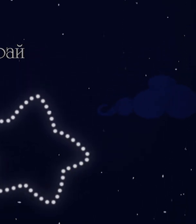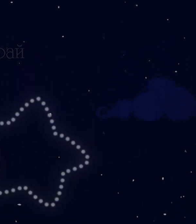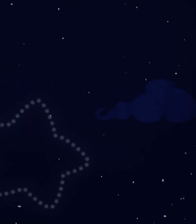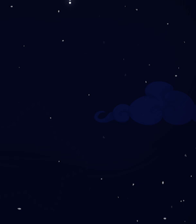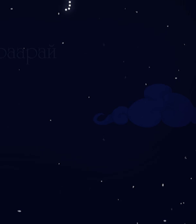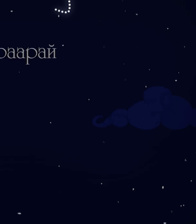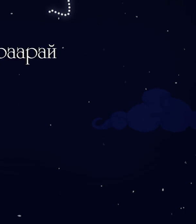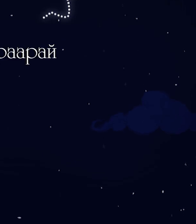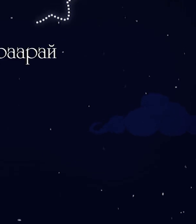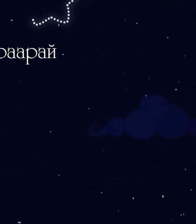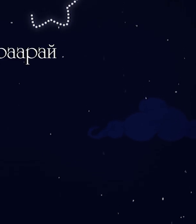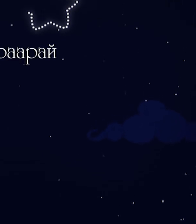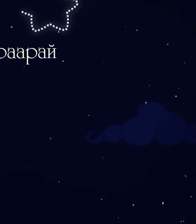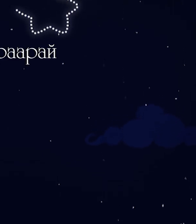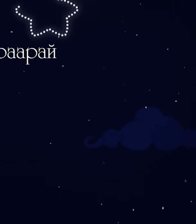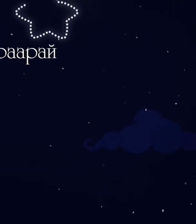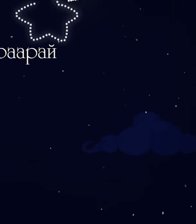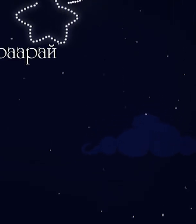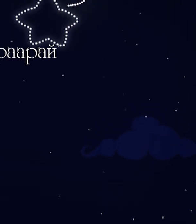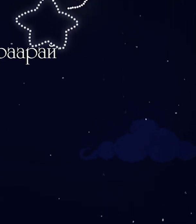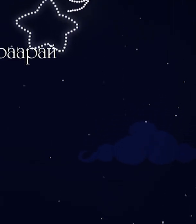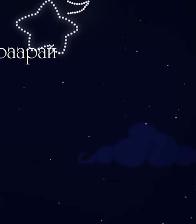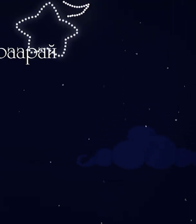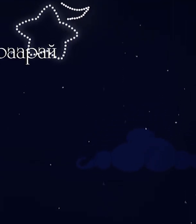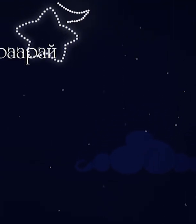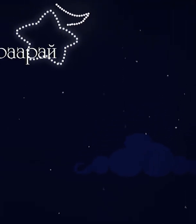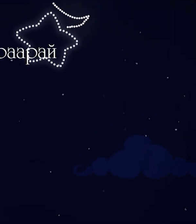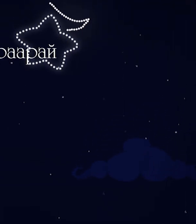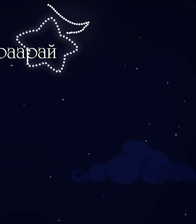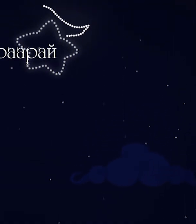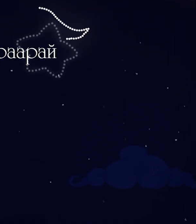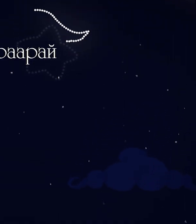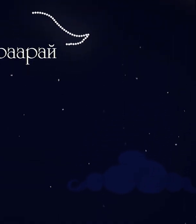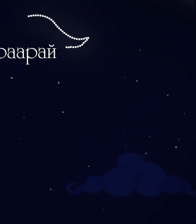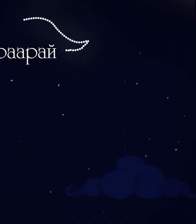аялаарай. Эртний сайхан уламжлаа